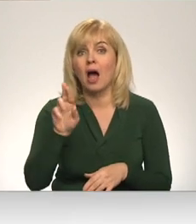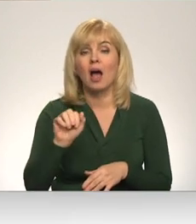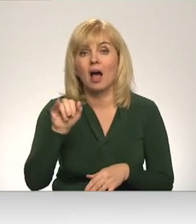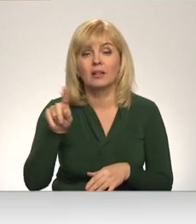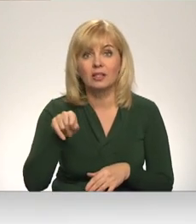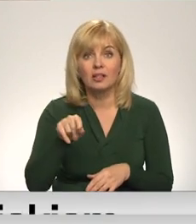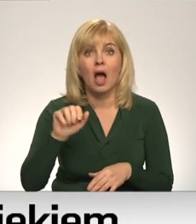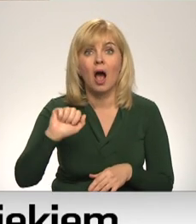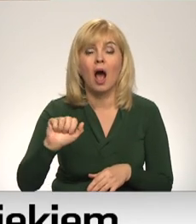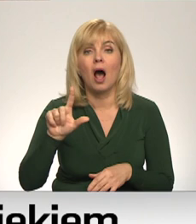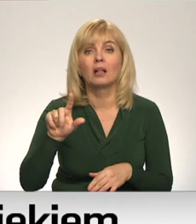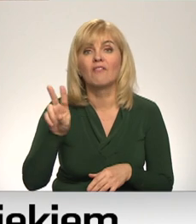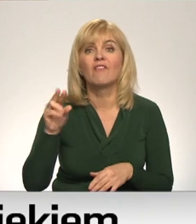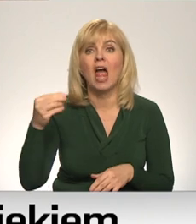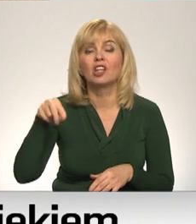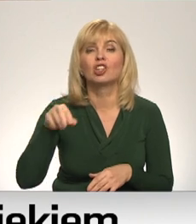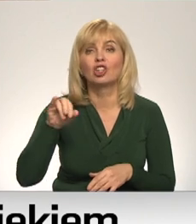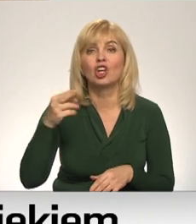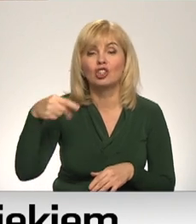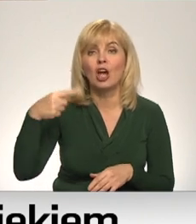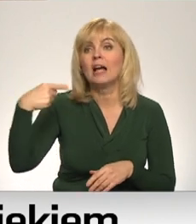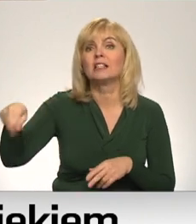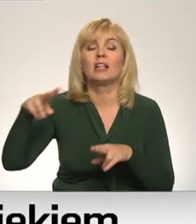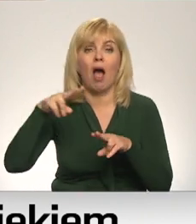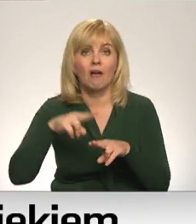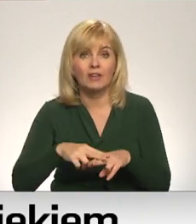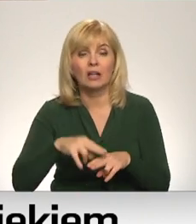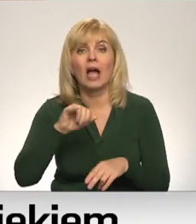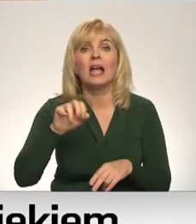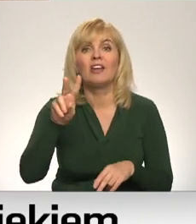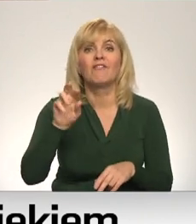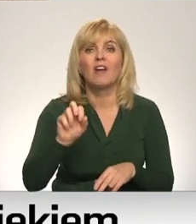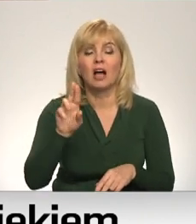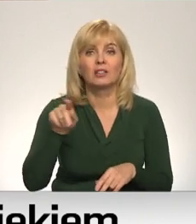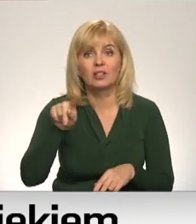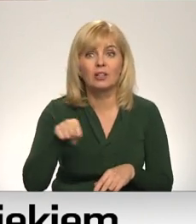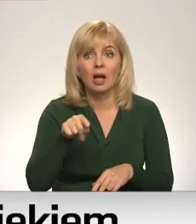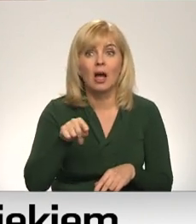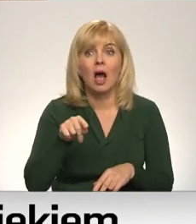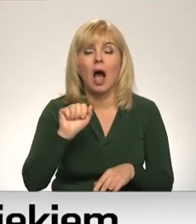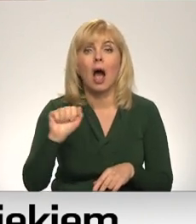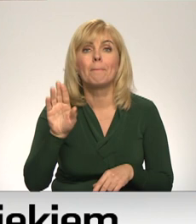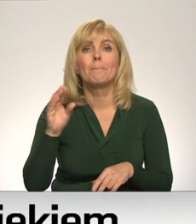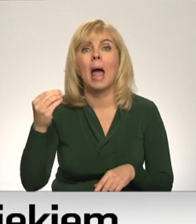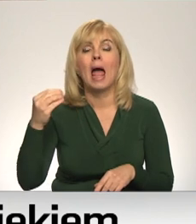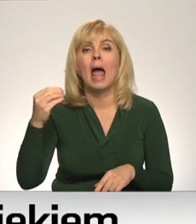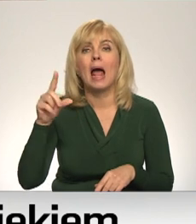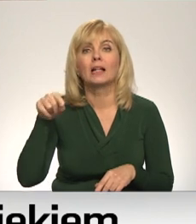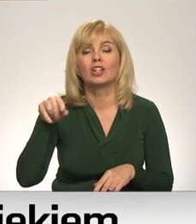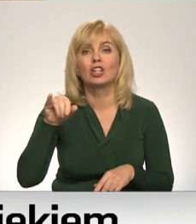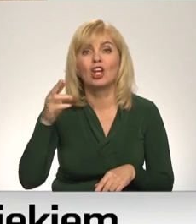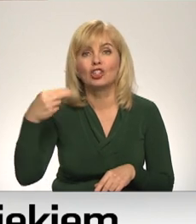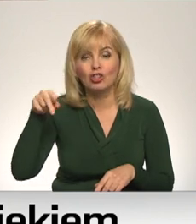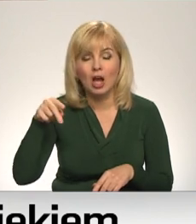Āveltiņš. Kādā citā vietā viņš būs Ivans Ābeltiņš. Kaut kur citur viņš būs